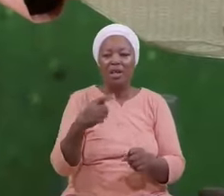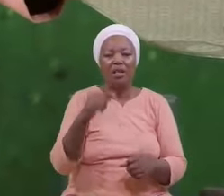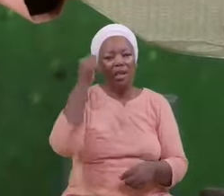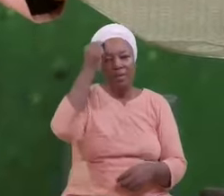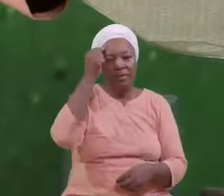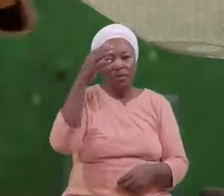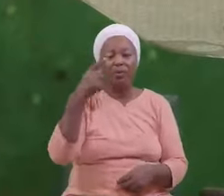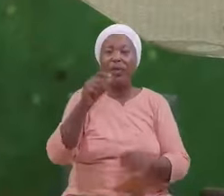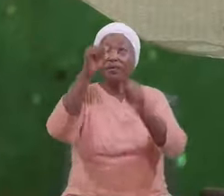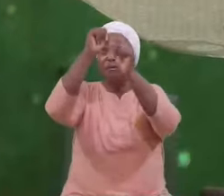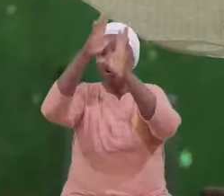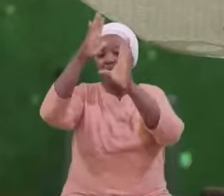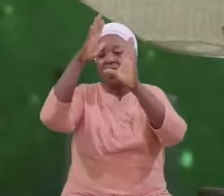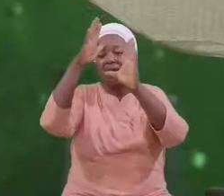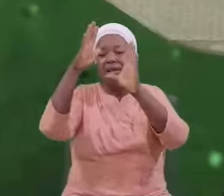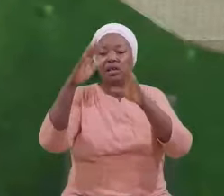du Père.